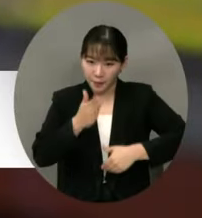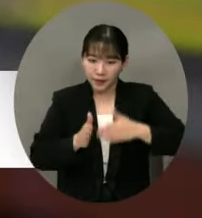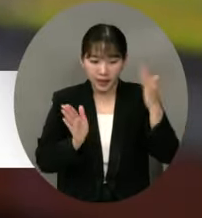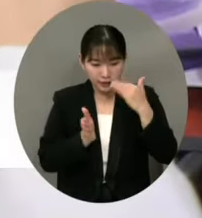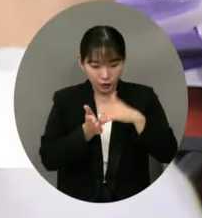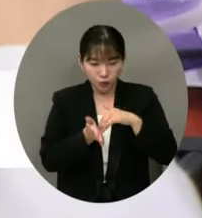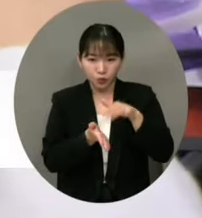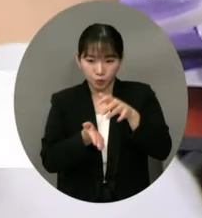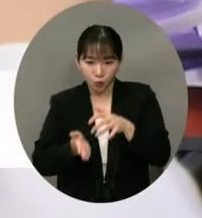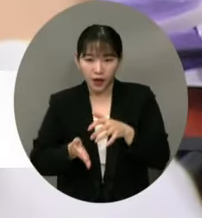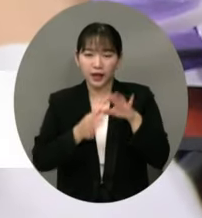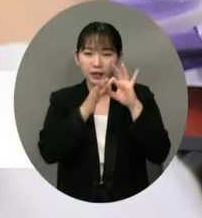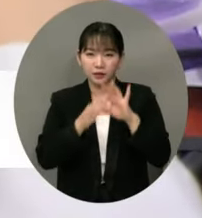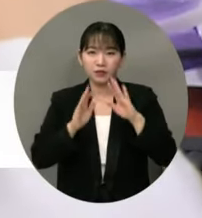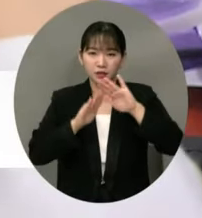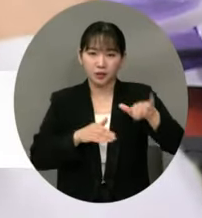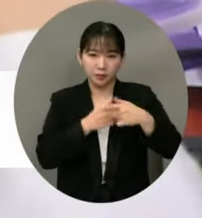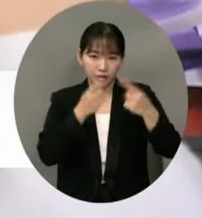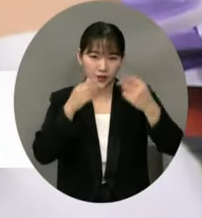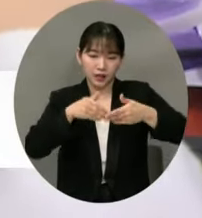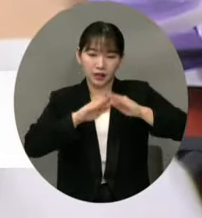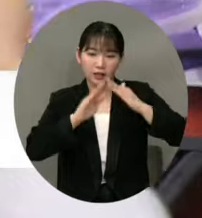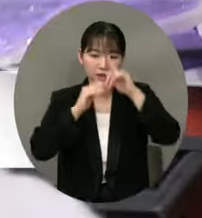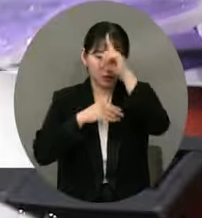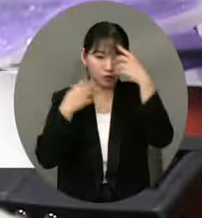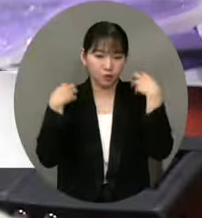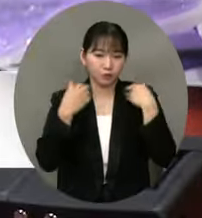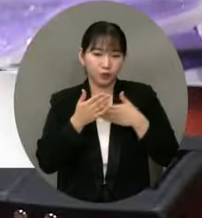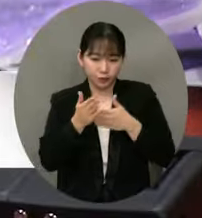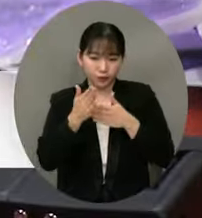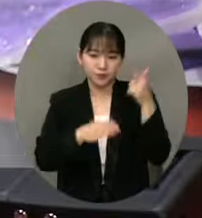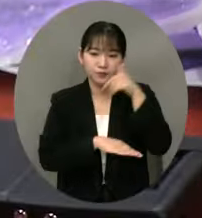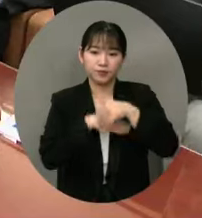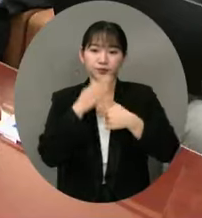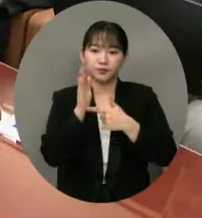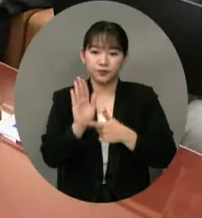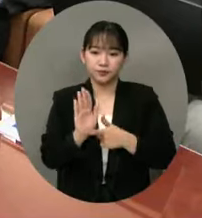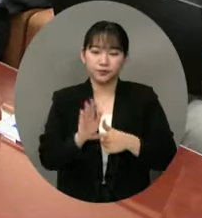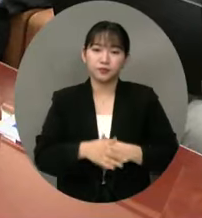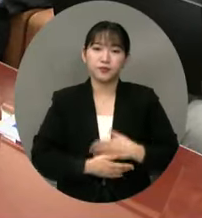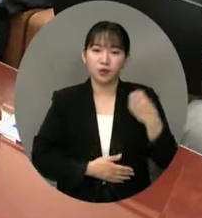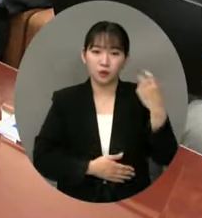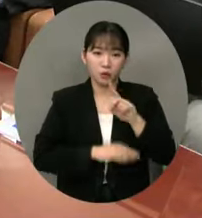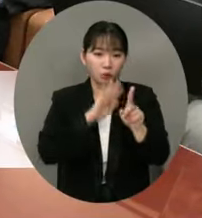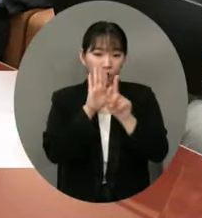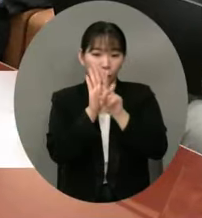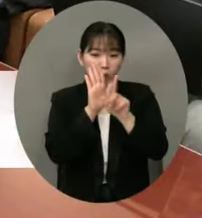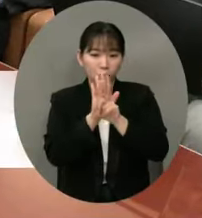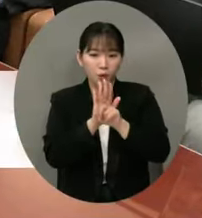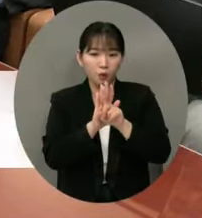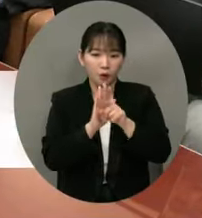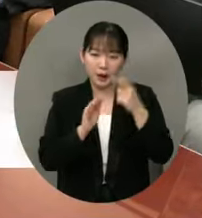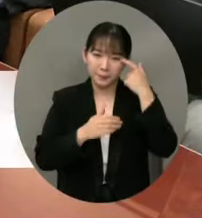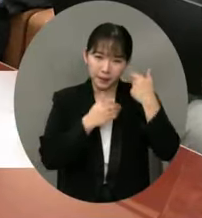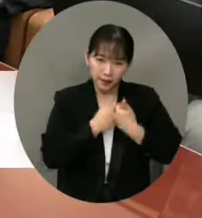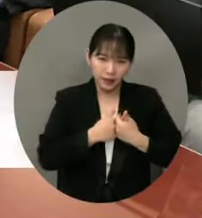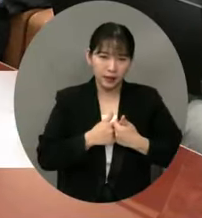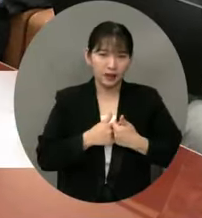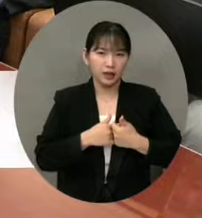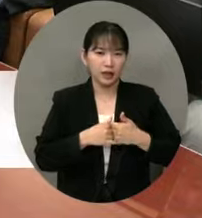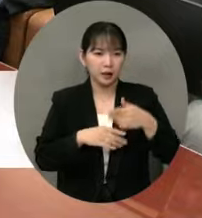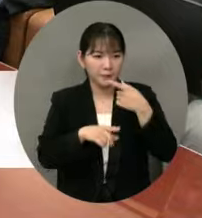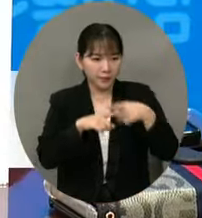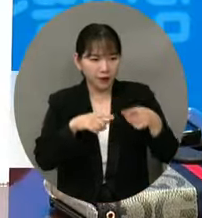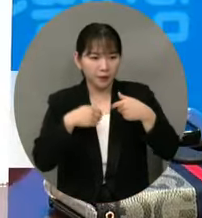내에서 계속 전남 의대 신설을 정부에 요구할 것이라고 밝혔습니다. 또 공모 방식에 반대하거나 전략적